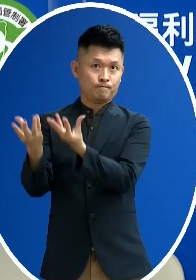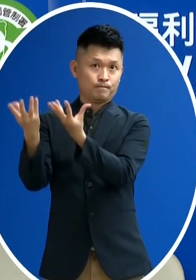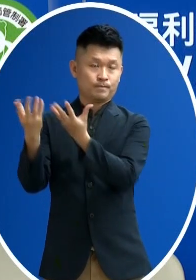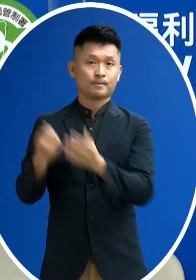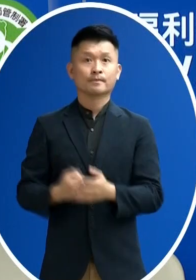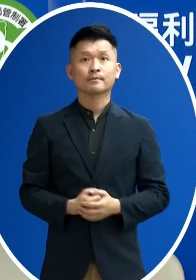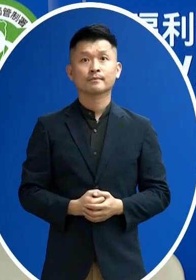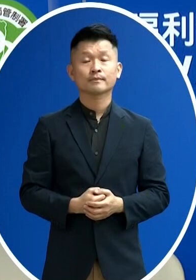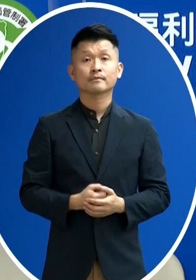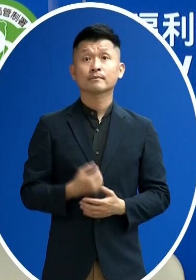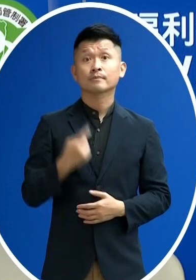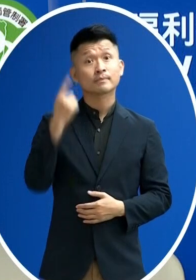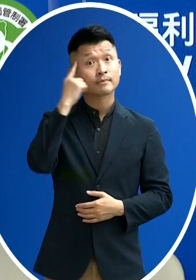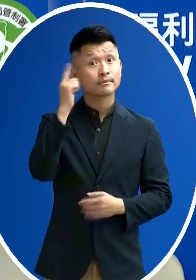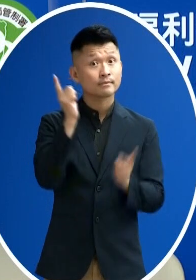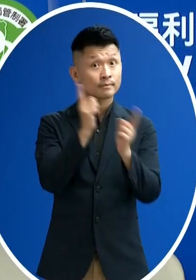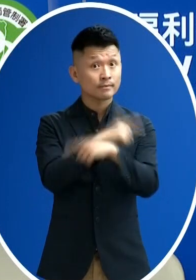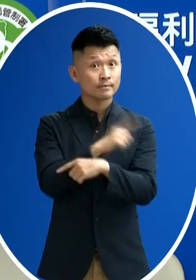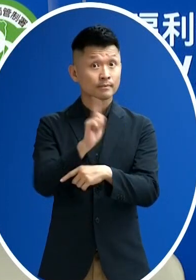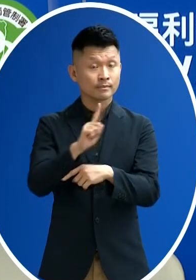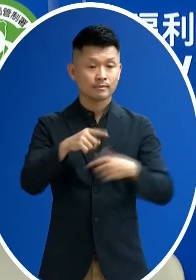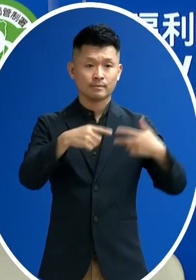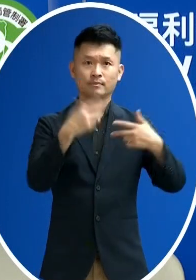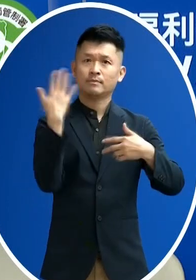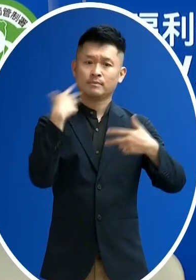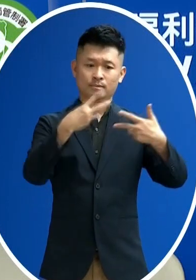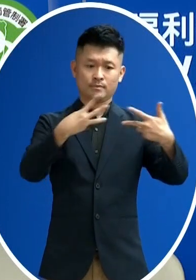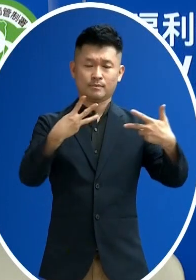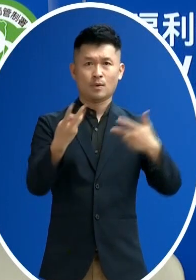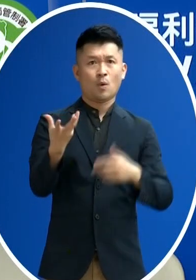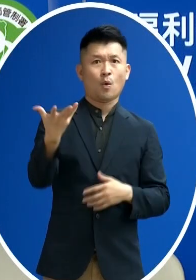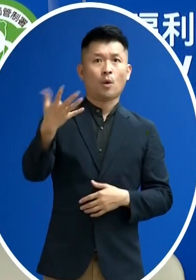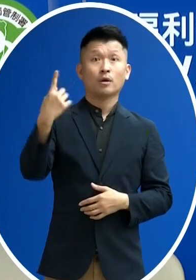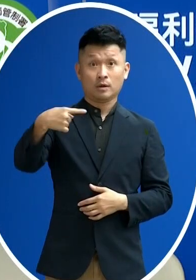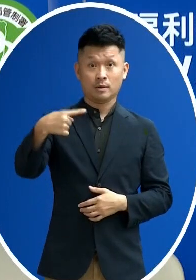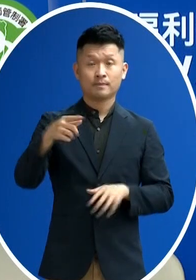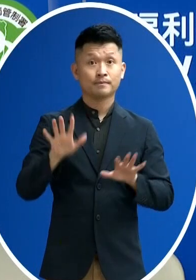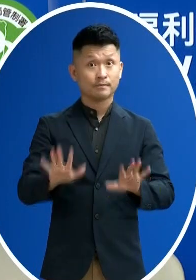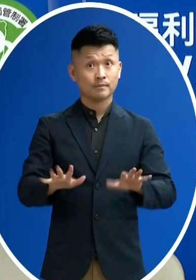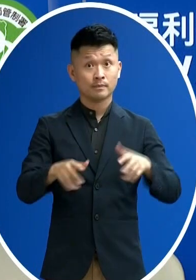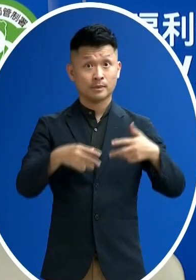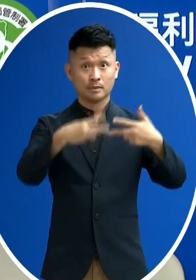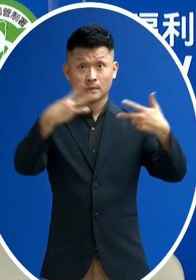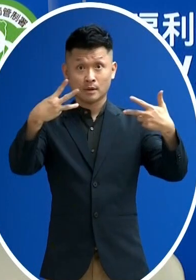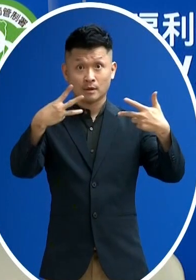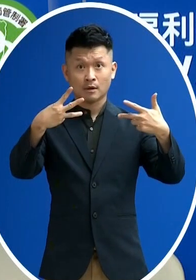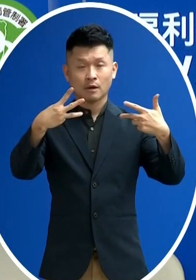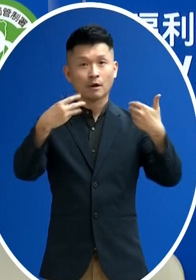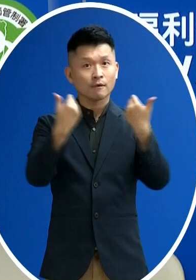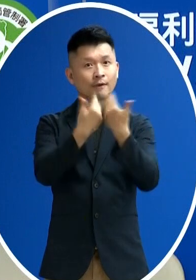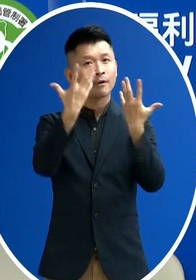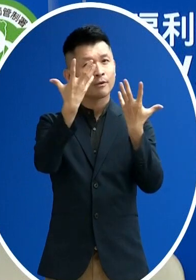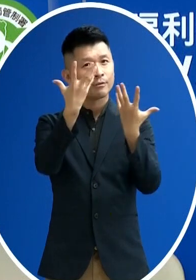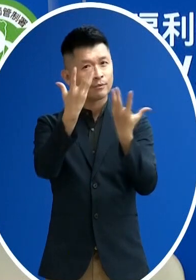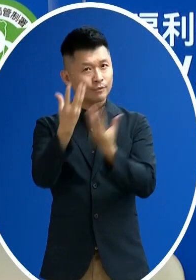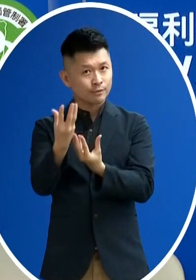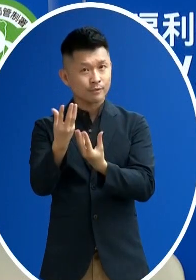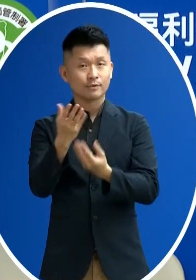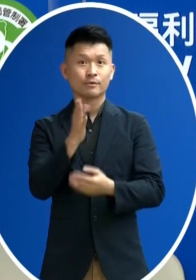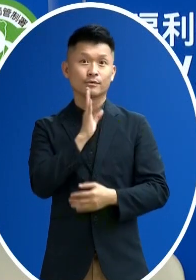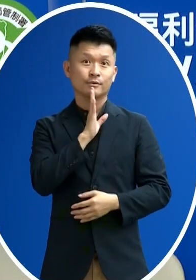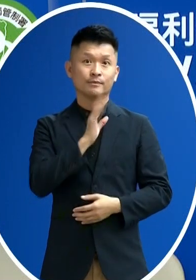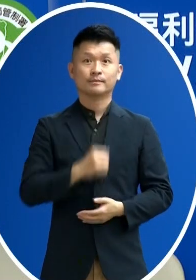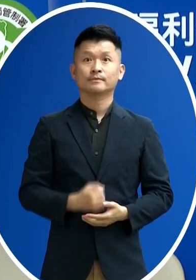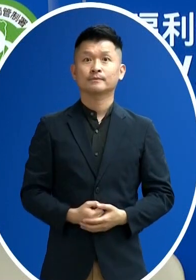说过去可能都礼拜三是最高，那今天礼拜三有降的，比礼拜二稍微低了一点